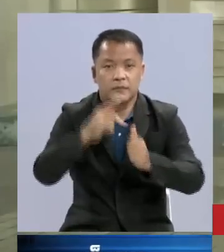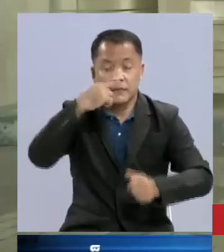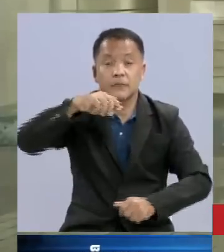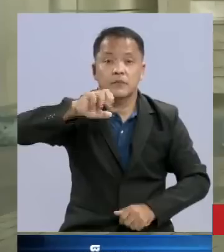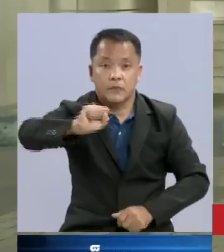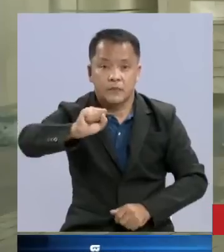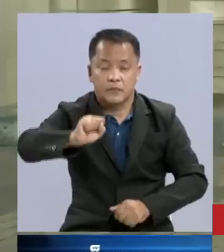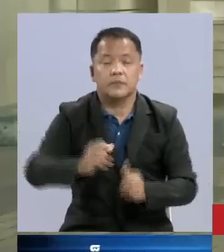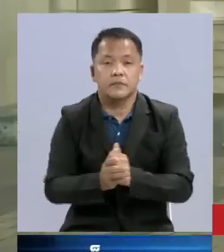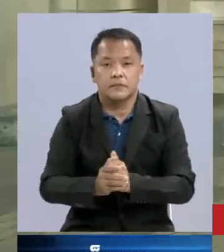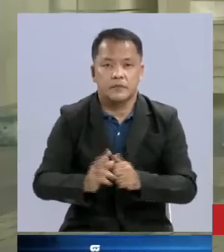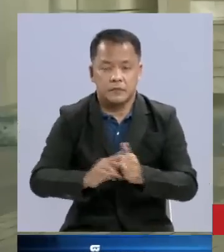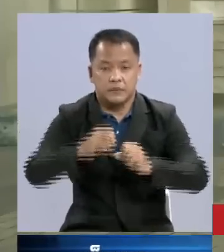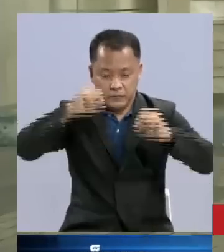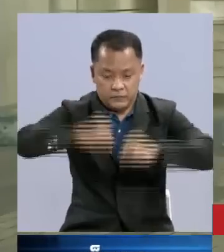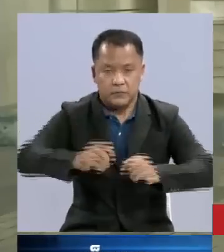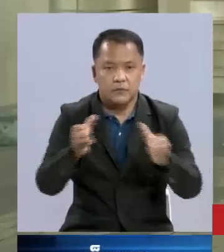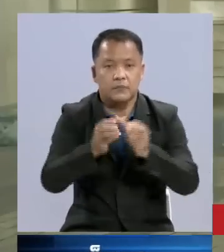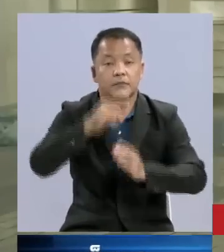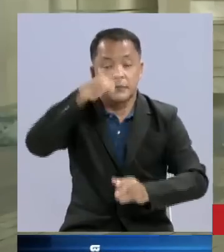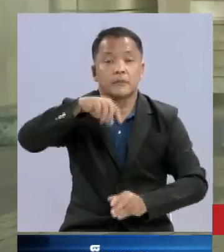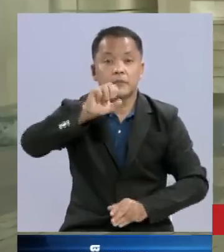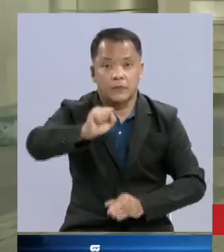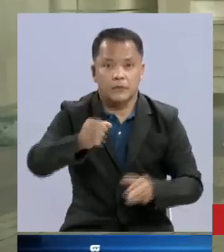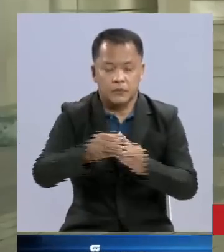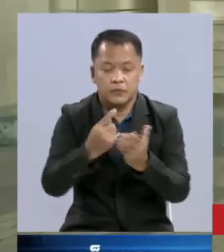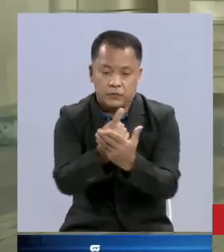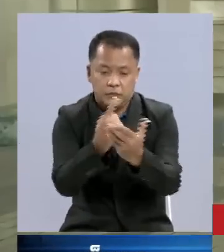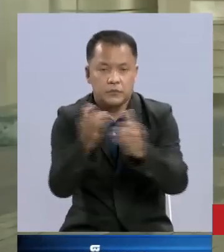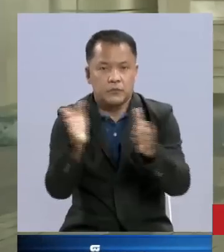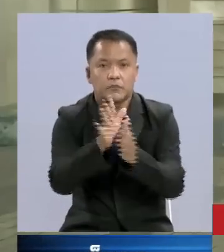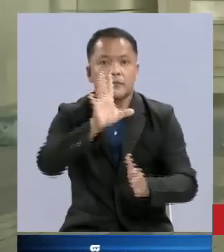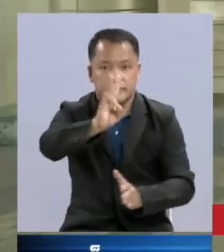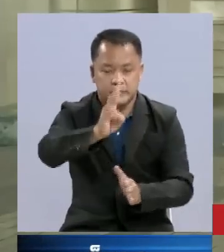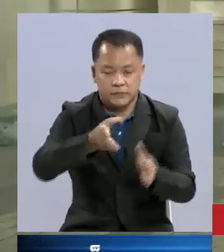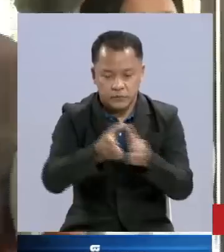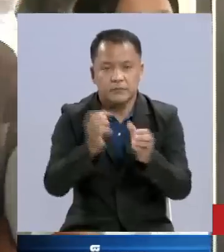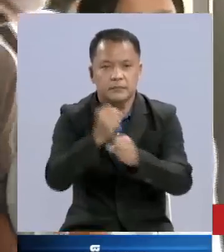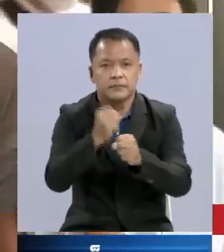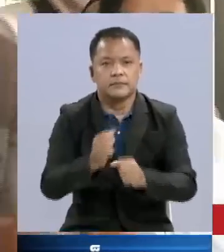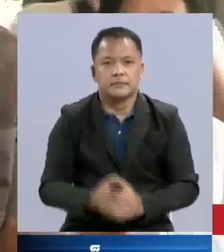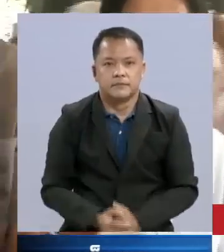ากาศเอกอนุดิษฐ์นครทัพยืนยันนะครับว่าพรรคไทยสร้างไทยจะส่งตัวแทนครบทั้ง7คณะทำงานครับ